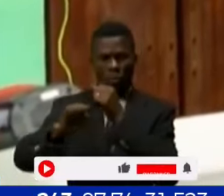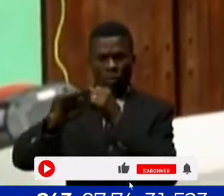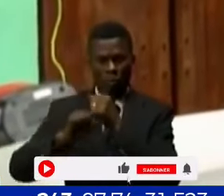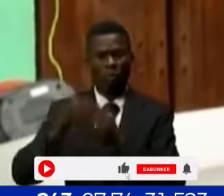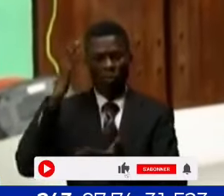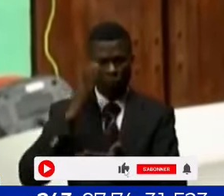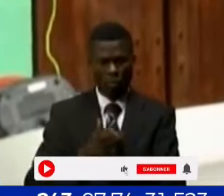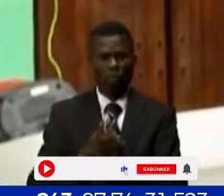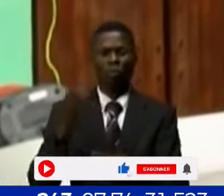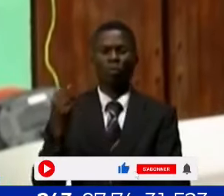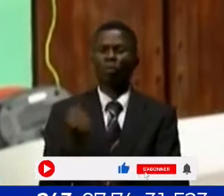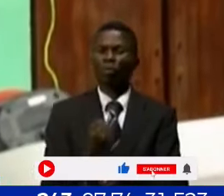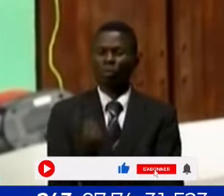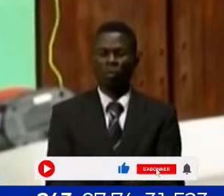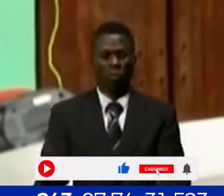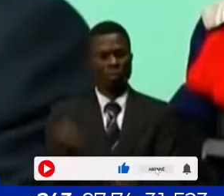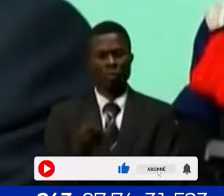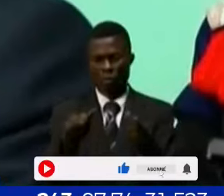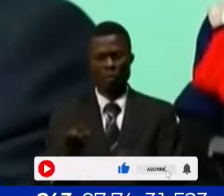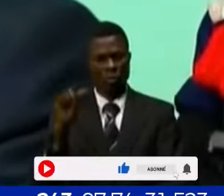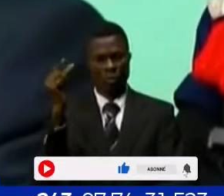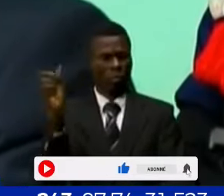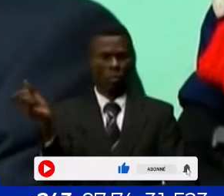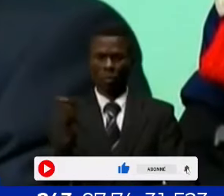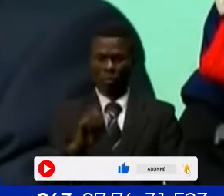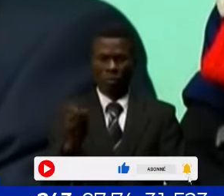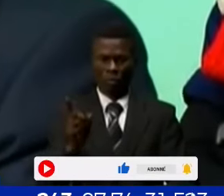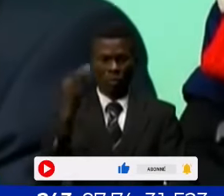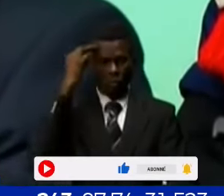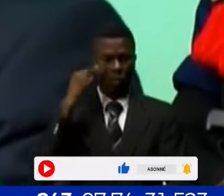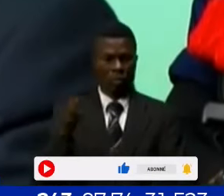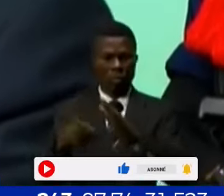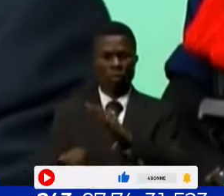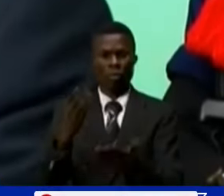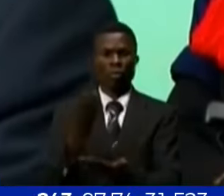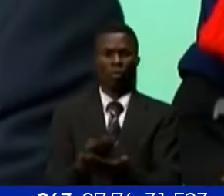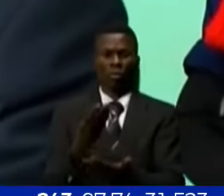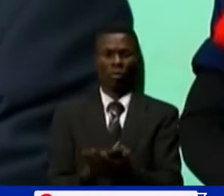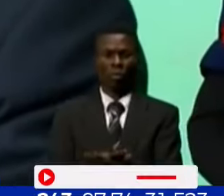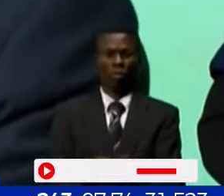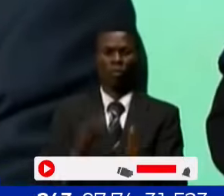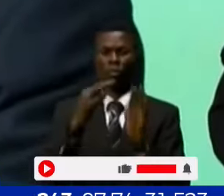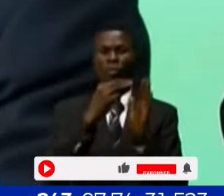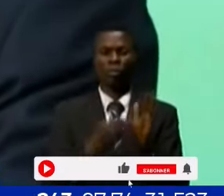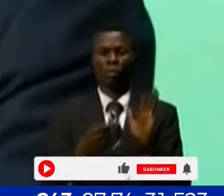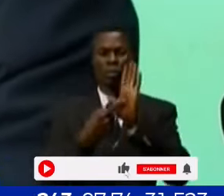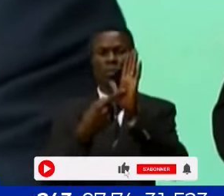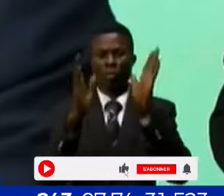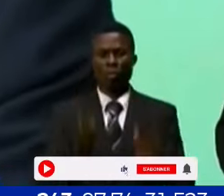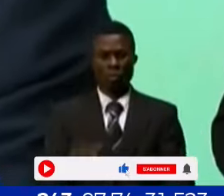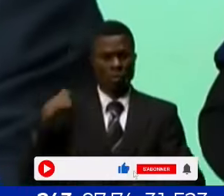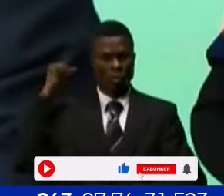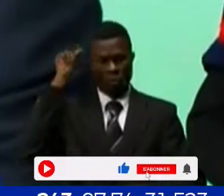lutter contre le travail des enfants dans les mines. Elle sera suivie par le ministre provincial du budget, Mathieu Kazembe, représentant la